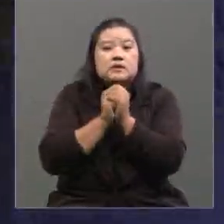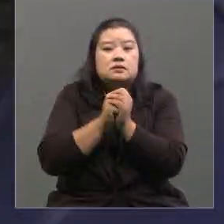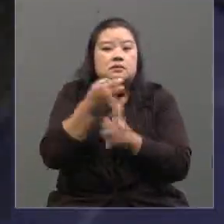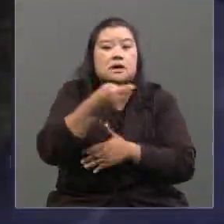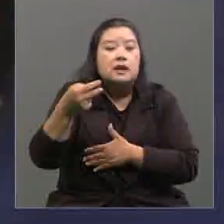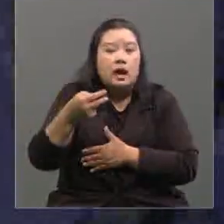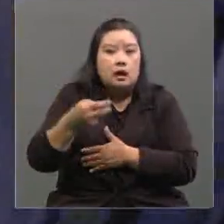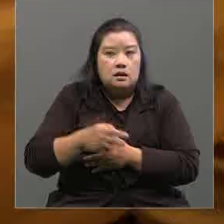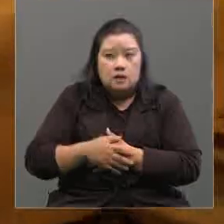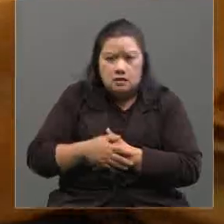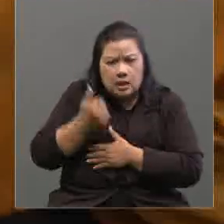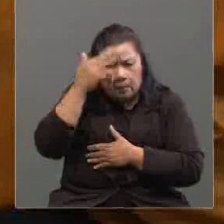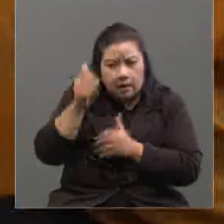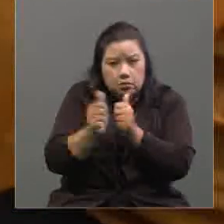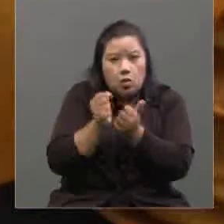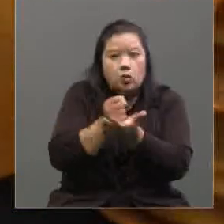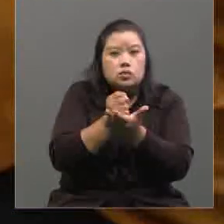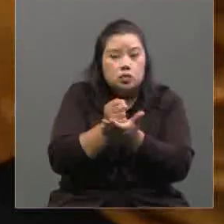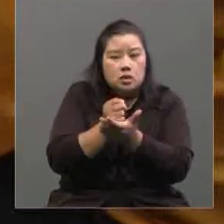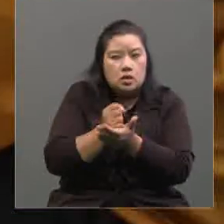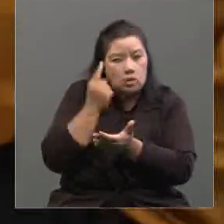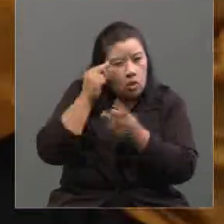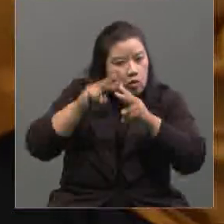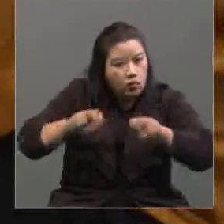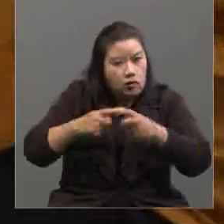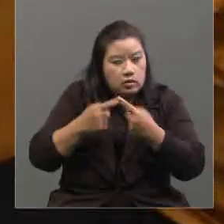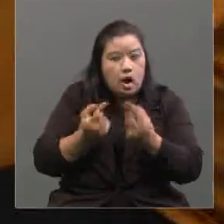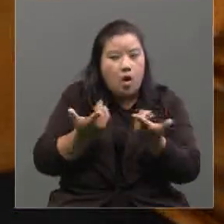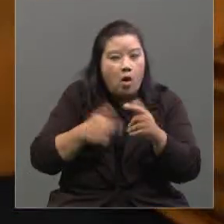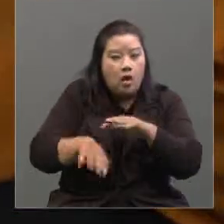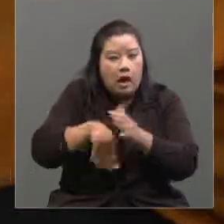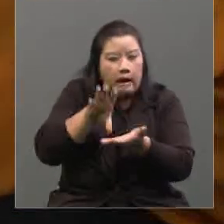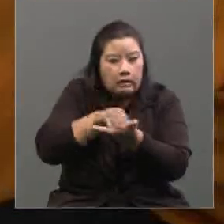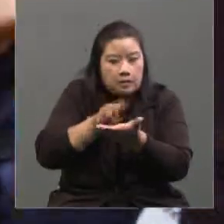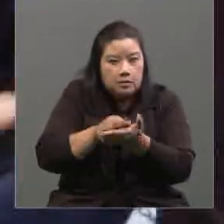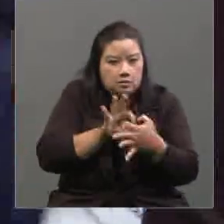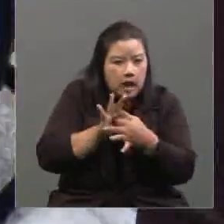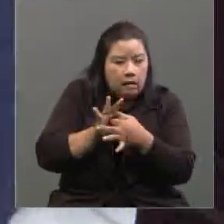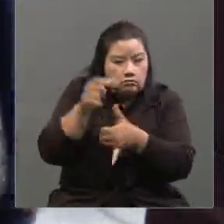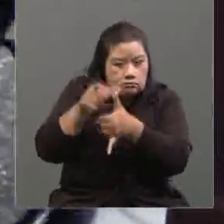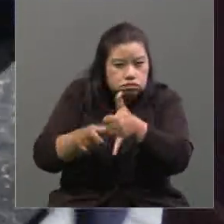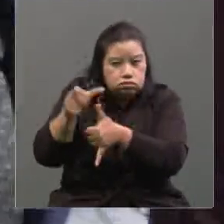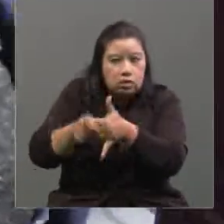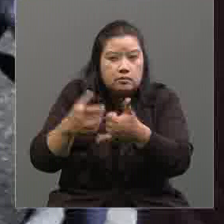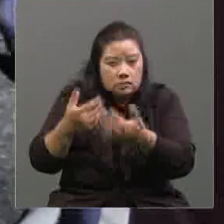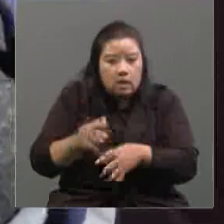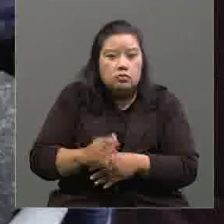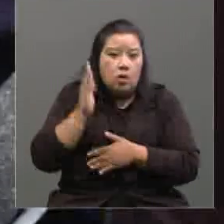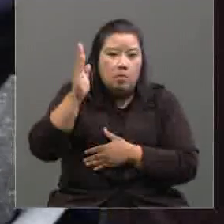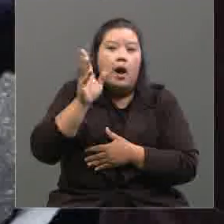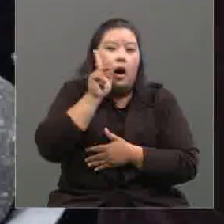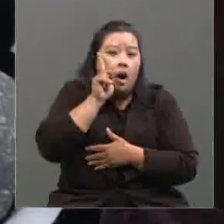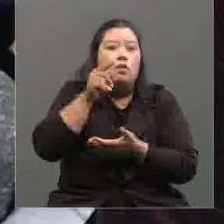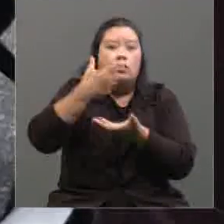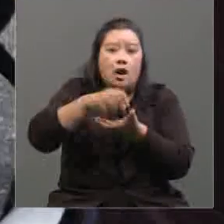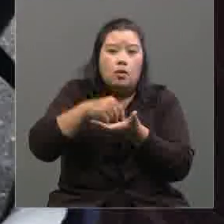วนตอนนี้มีความคืบหน้าไปพอสมควรแต่เจ้าหน้าที่บอกว่าขอใช้ข้อมูลในการขยายผลก่อนเนี่ยการแถลงข่าวเนี่ยขอเก็บไว้อีก